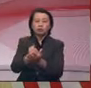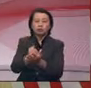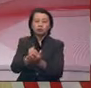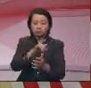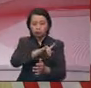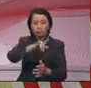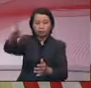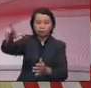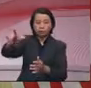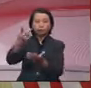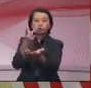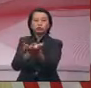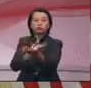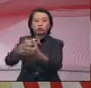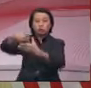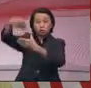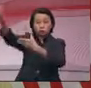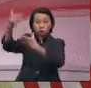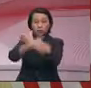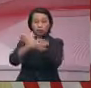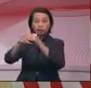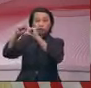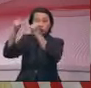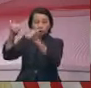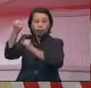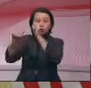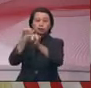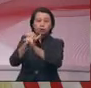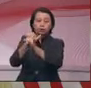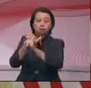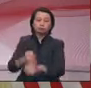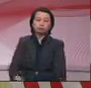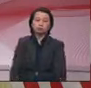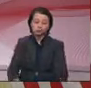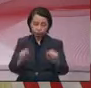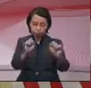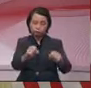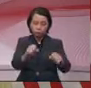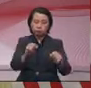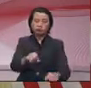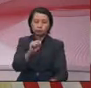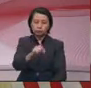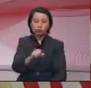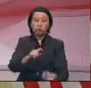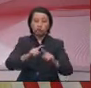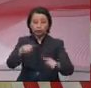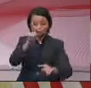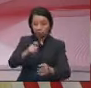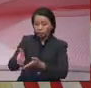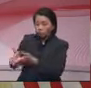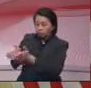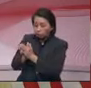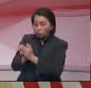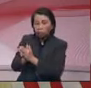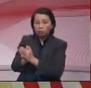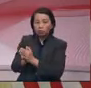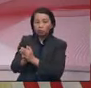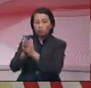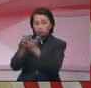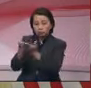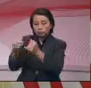dengan yang dianjurkan oleh syarikat antarabangsa yang ada di sini. Boleh. Ya, tapi perlu memohon daripada JIM